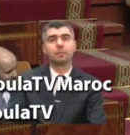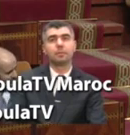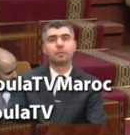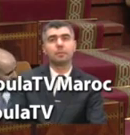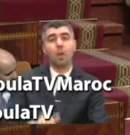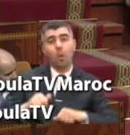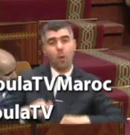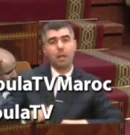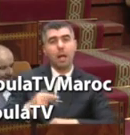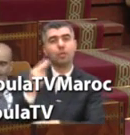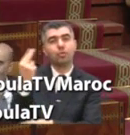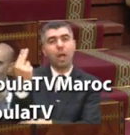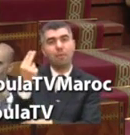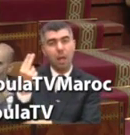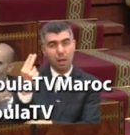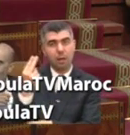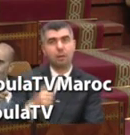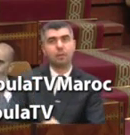وزاره التعليم العالي و